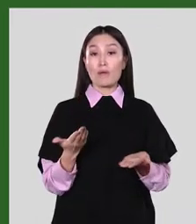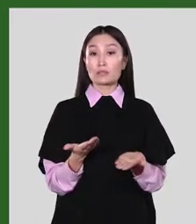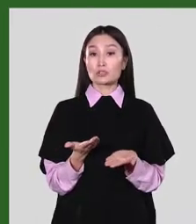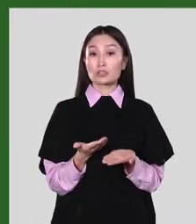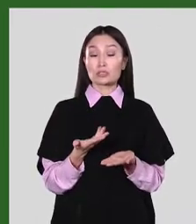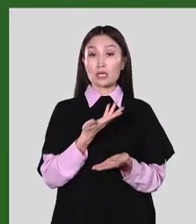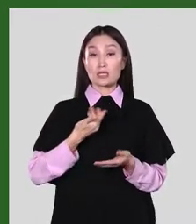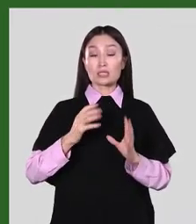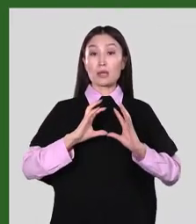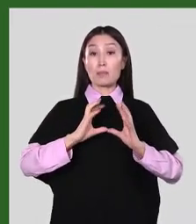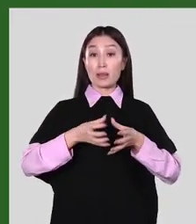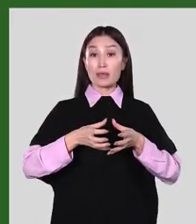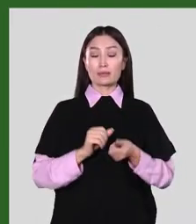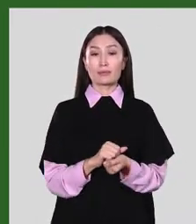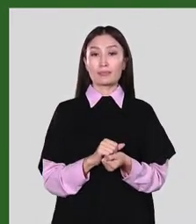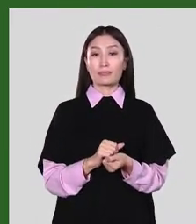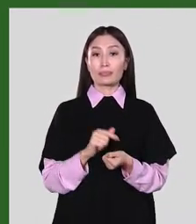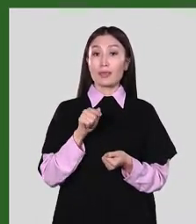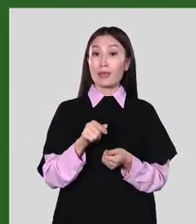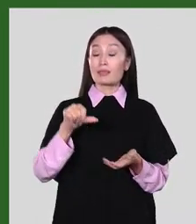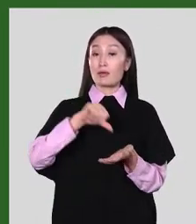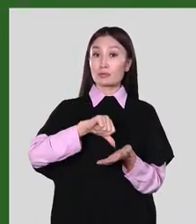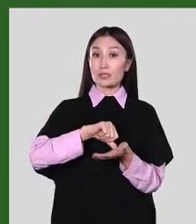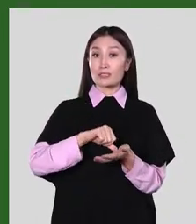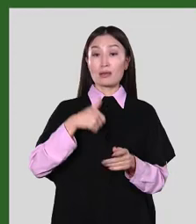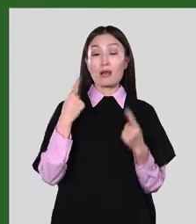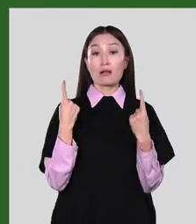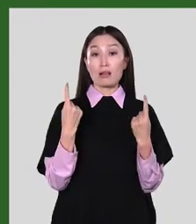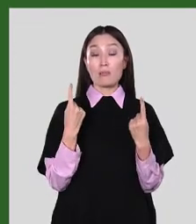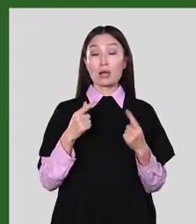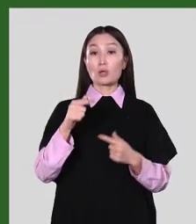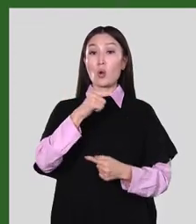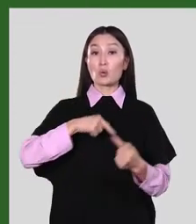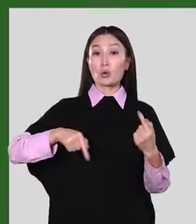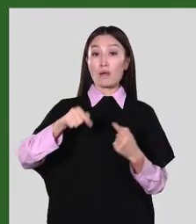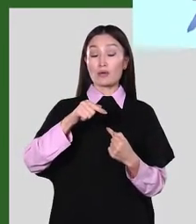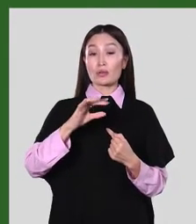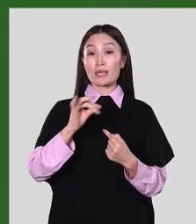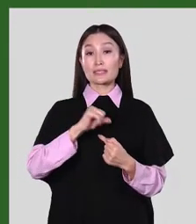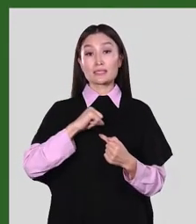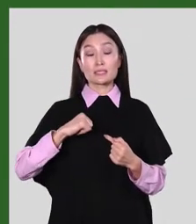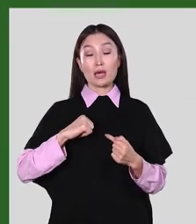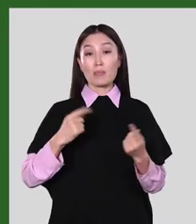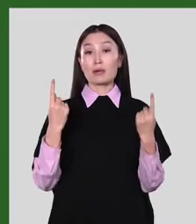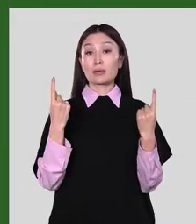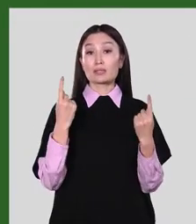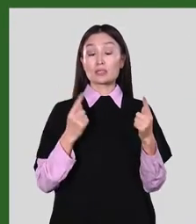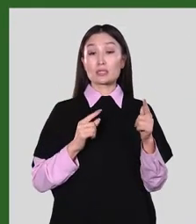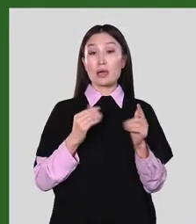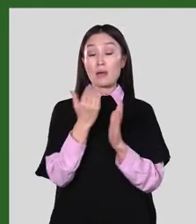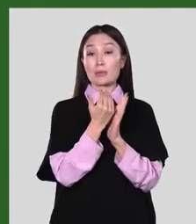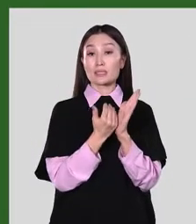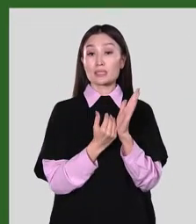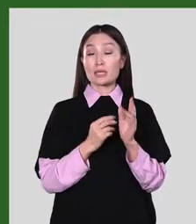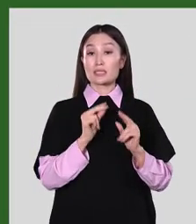нашей планеты она участник главами круговоротов из самых грандиозных процессов на